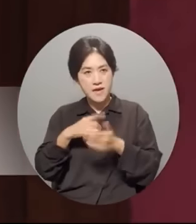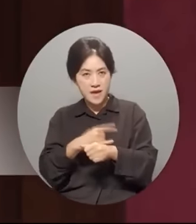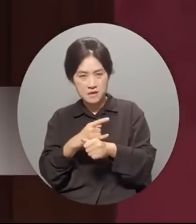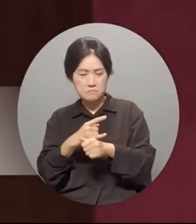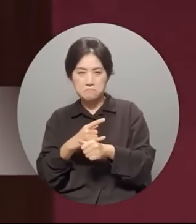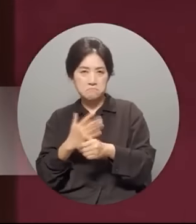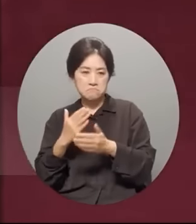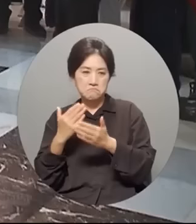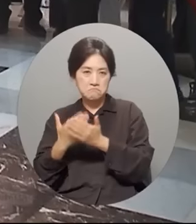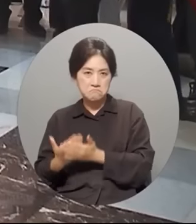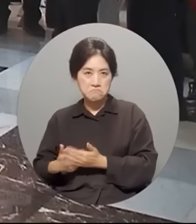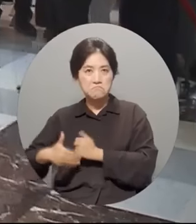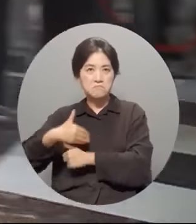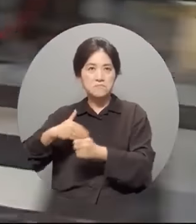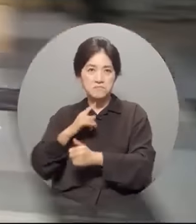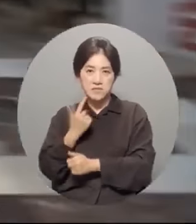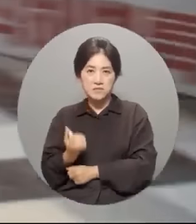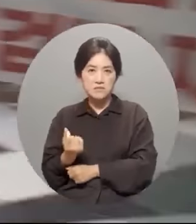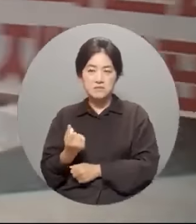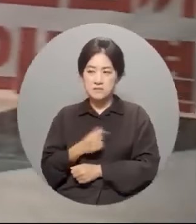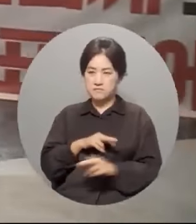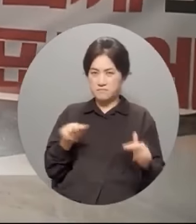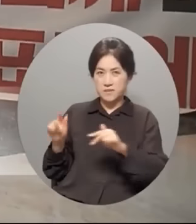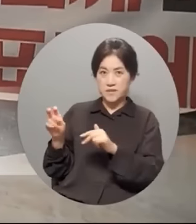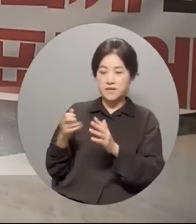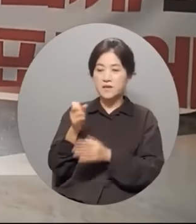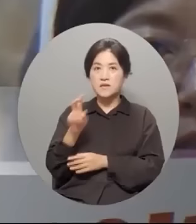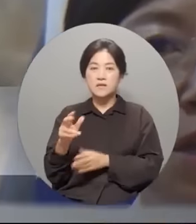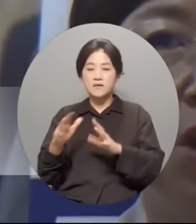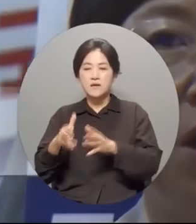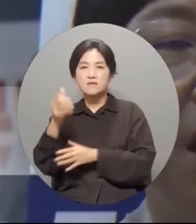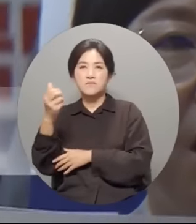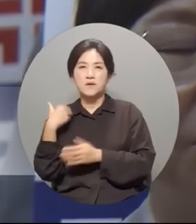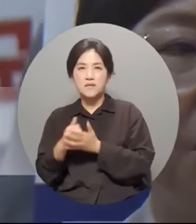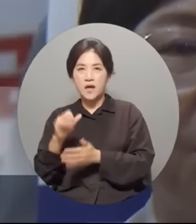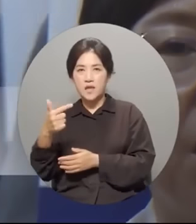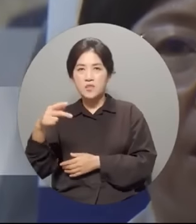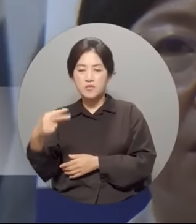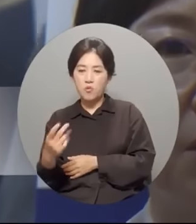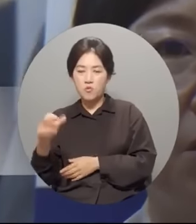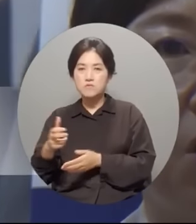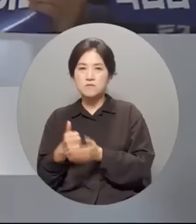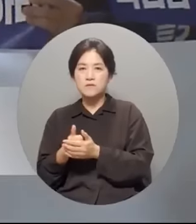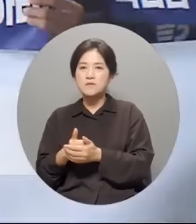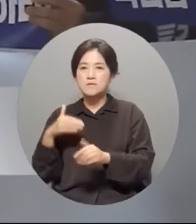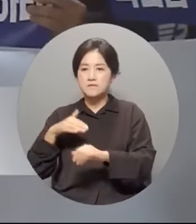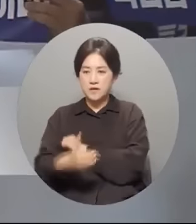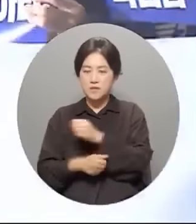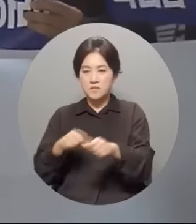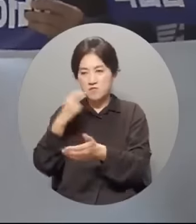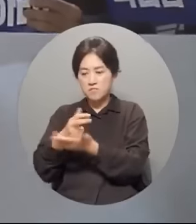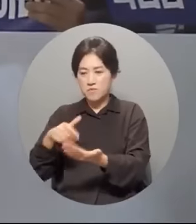피하기 어려워 보입니다. 야권에선 당대표로서 한동훈 표 특검법 발의를 지시하고 당론으로